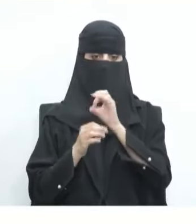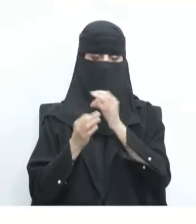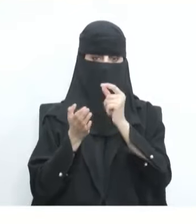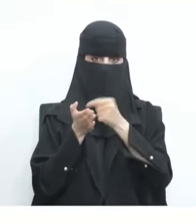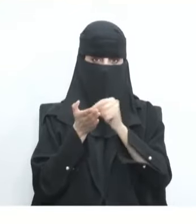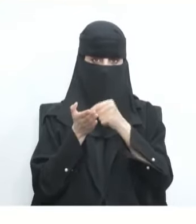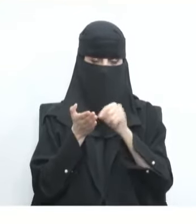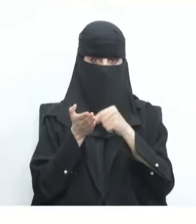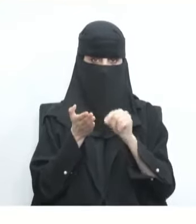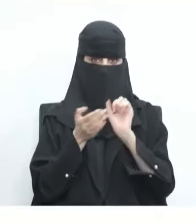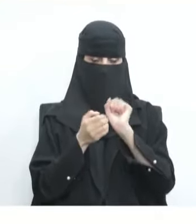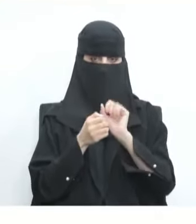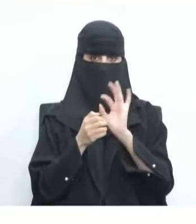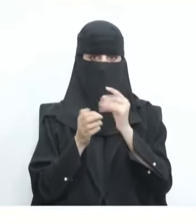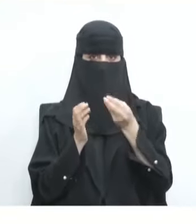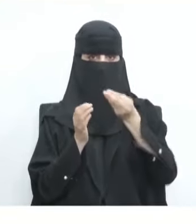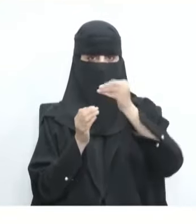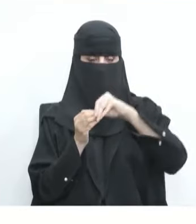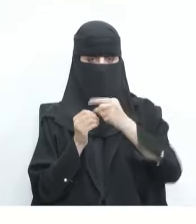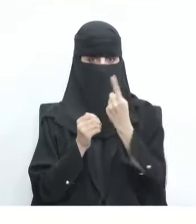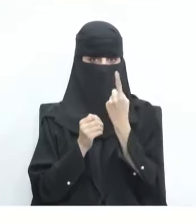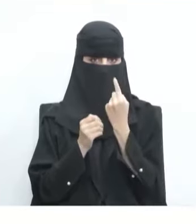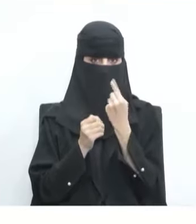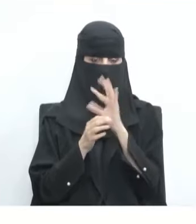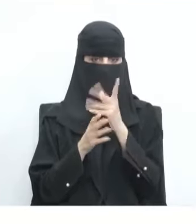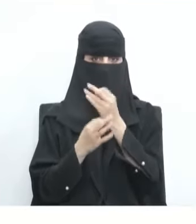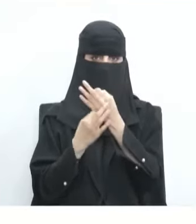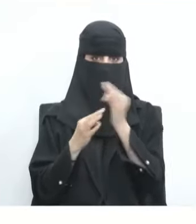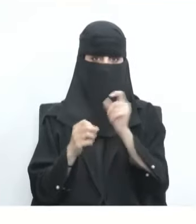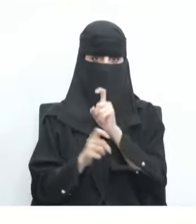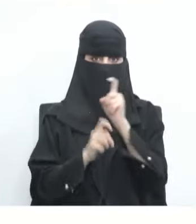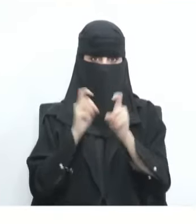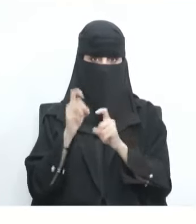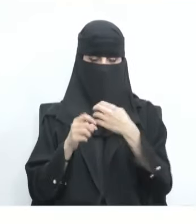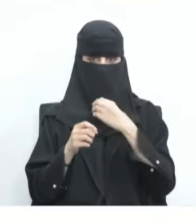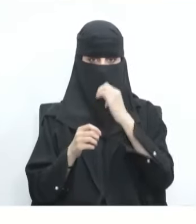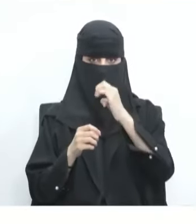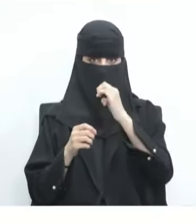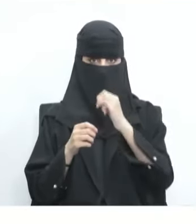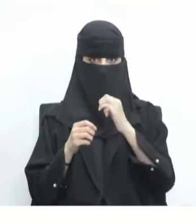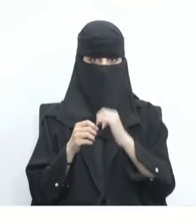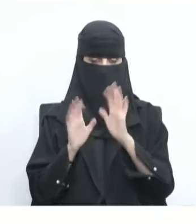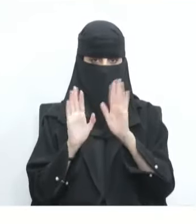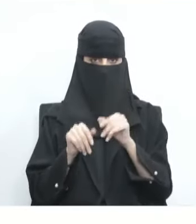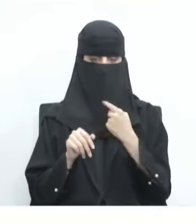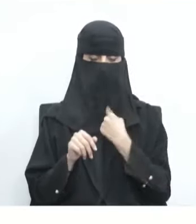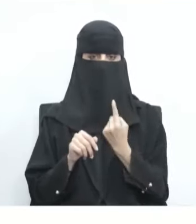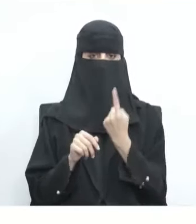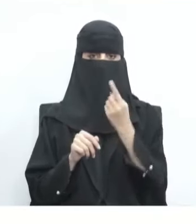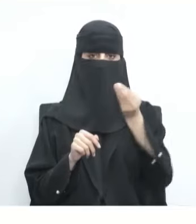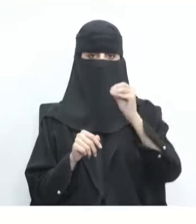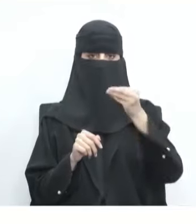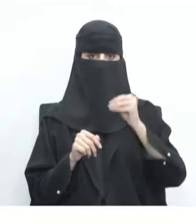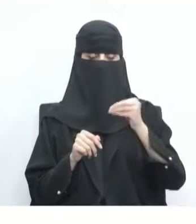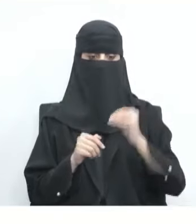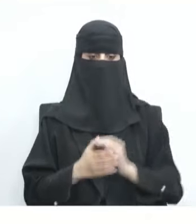تضع لك نقطه او درجه عند الاجابه عن اي سؤال من اسئله نص بعد استماع ال